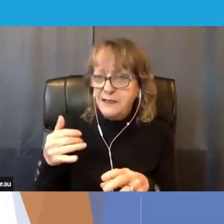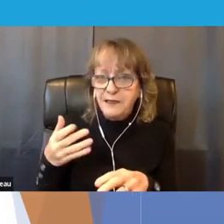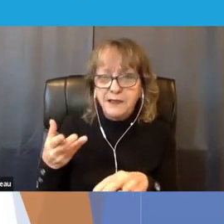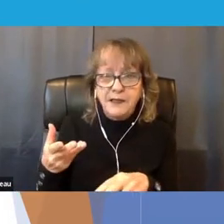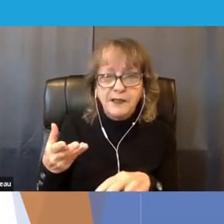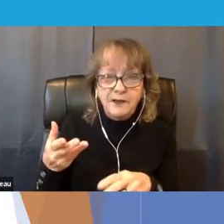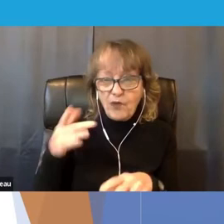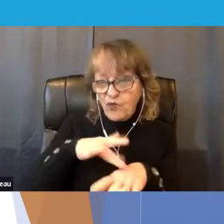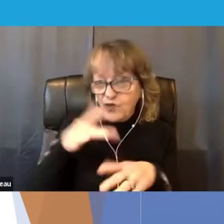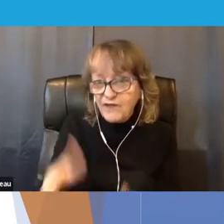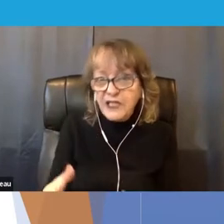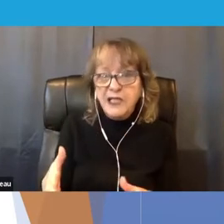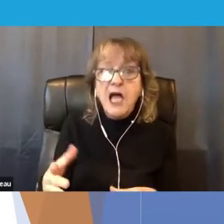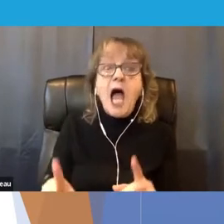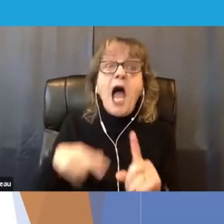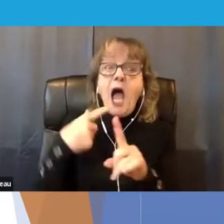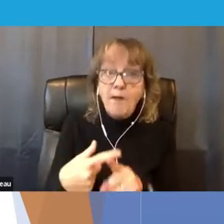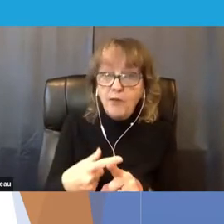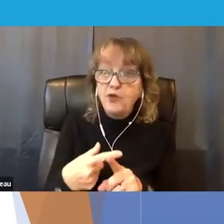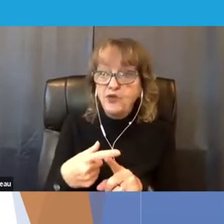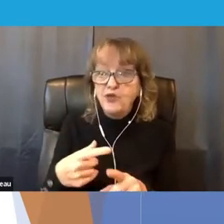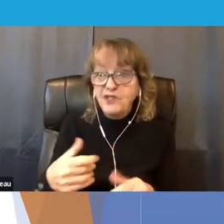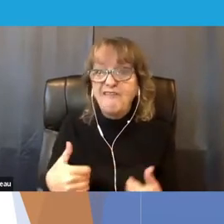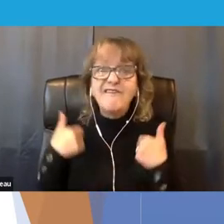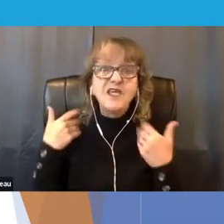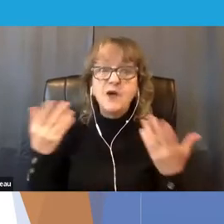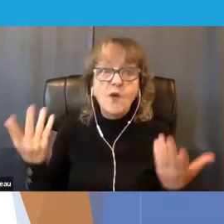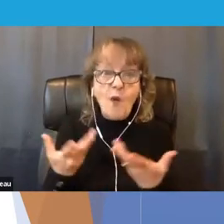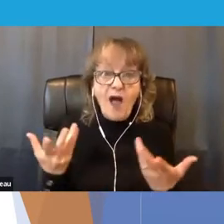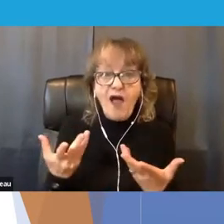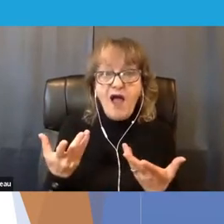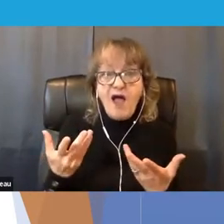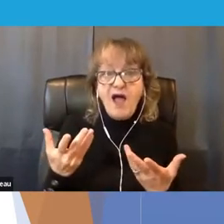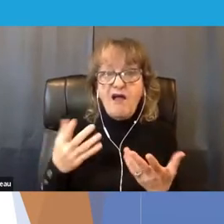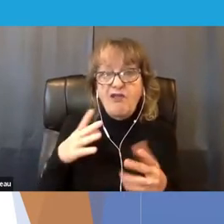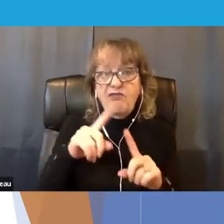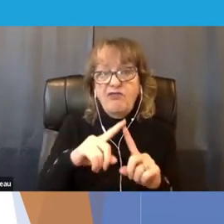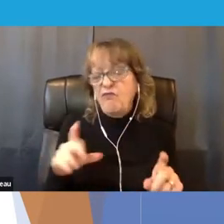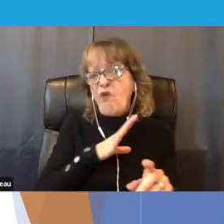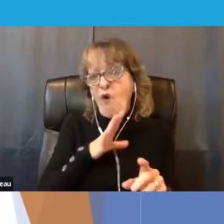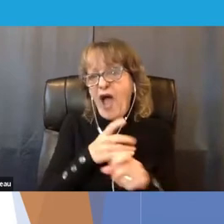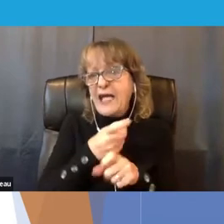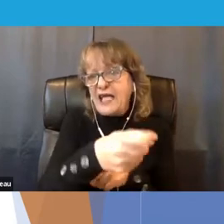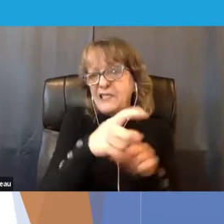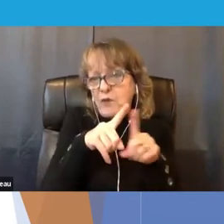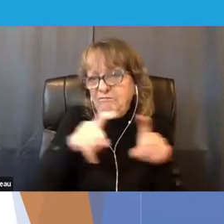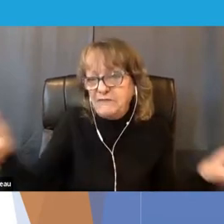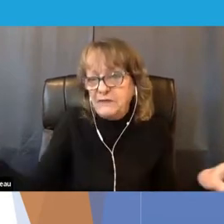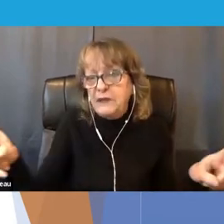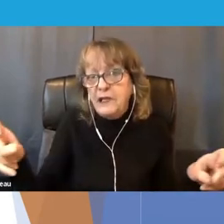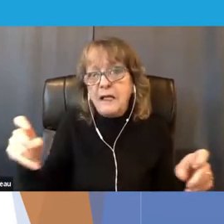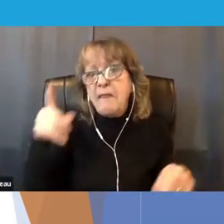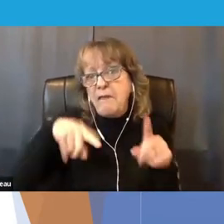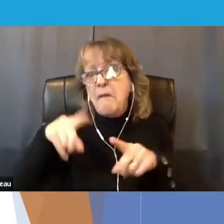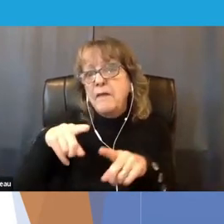En plus de vivre des violences spécifiques ou particulières à leur handicap.